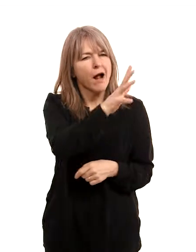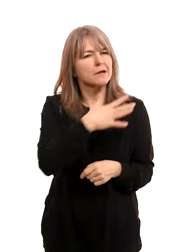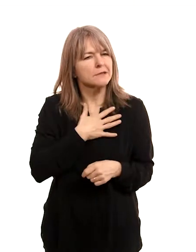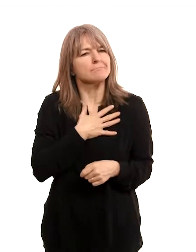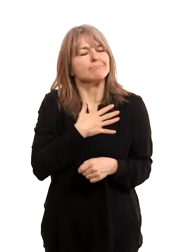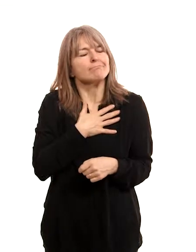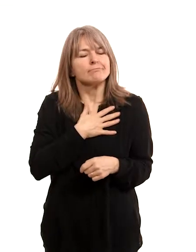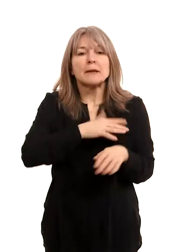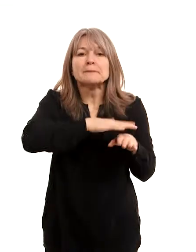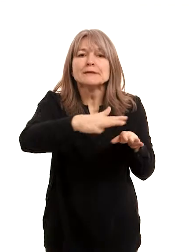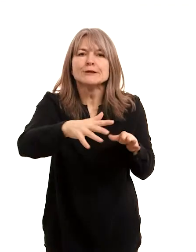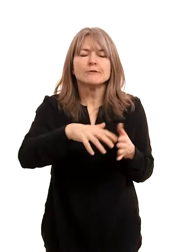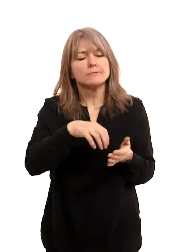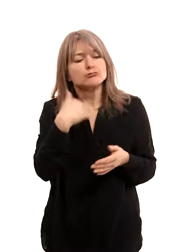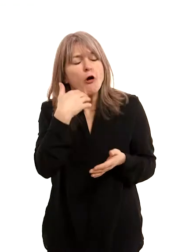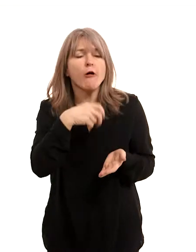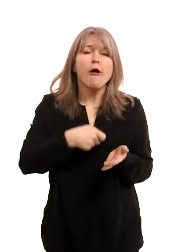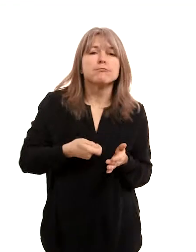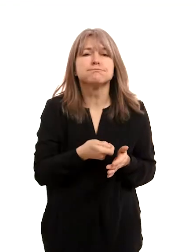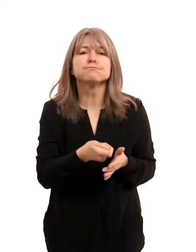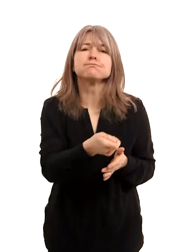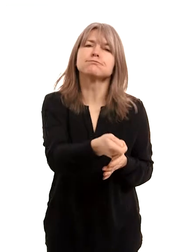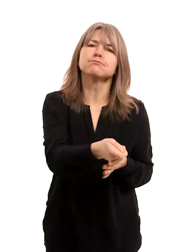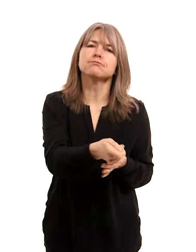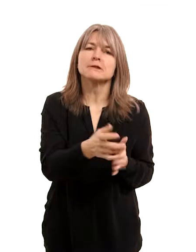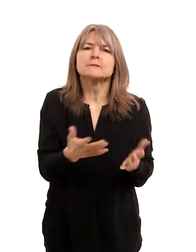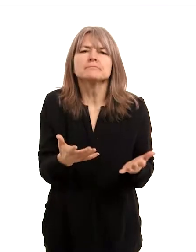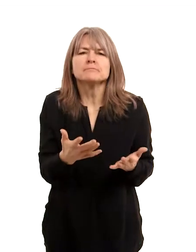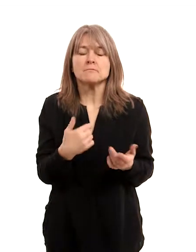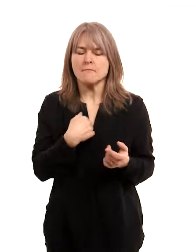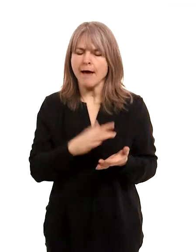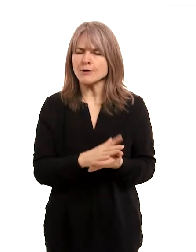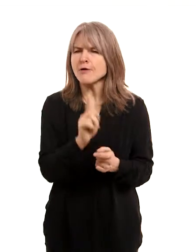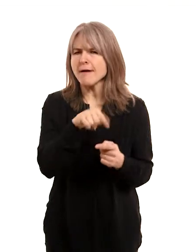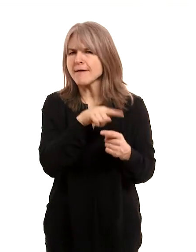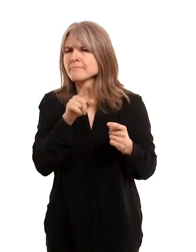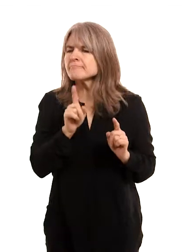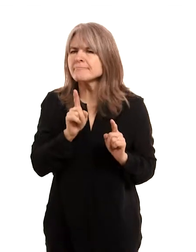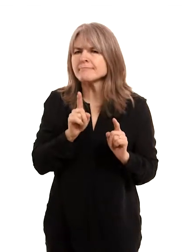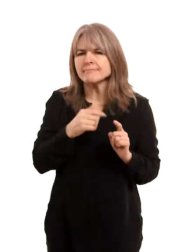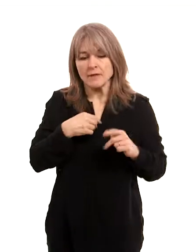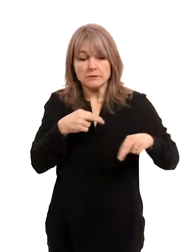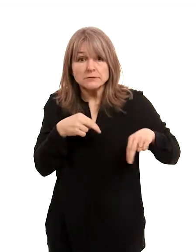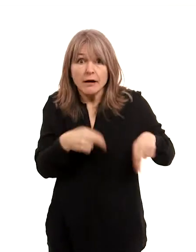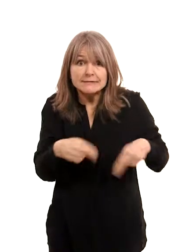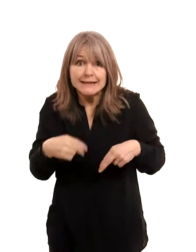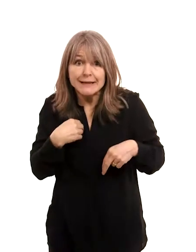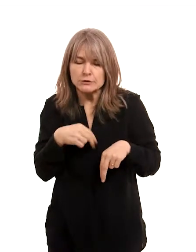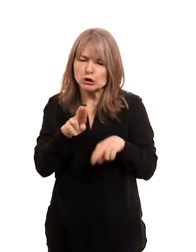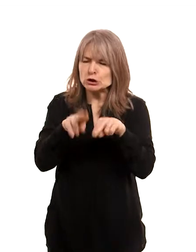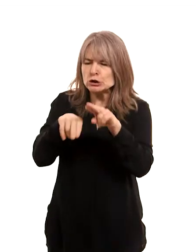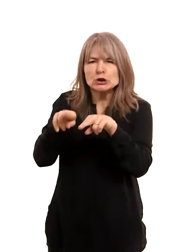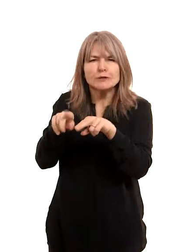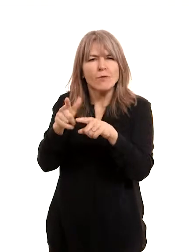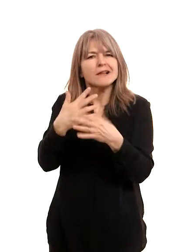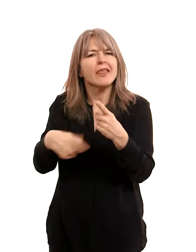dro. Dwi hefyd yn mwynhau beirniadu dawnsio ar gyfer y Eisteddfod. Pan o'n i'n fengach, o'n i'n dawnsio